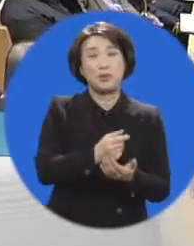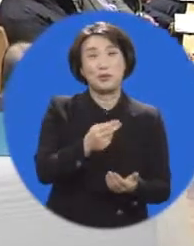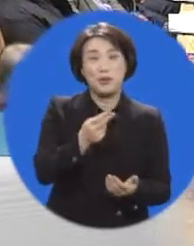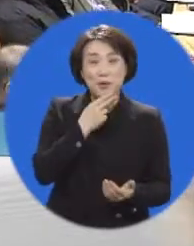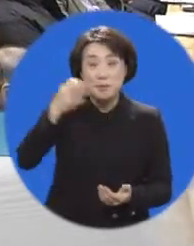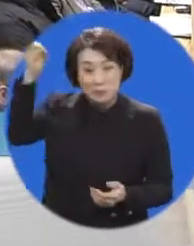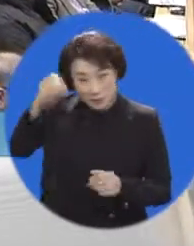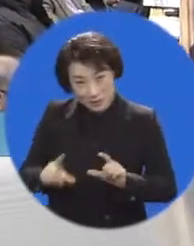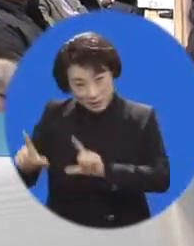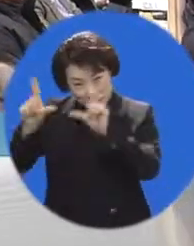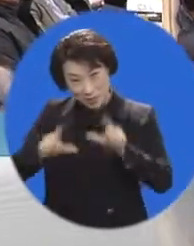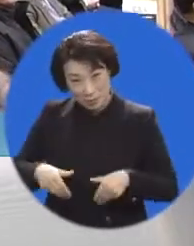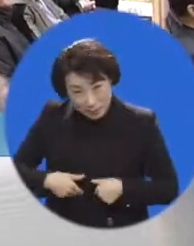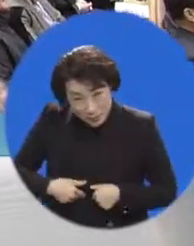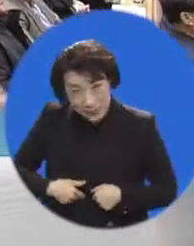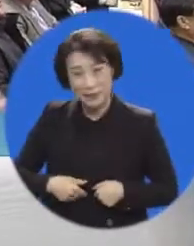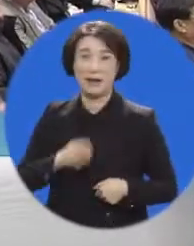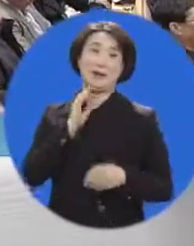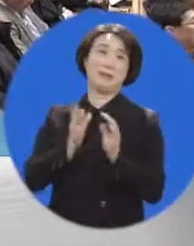빛의 생활이다.